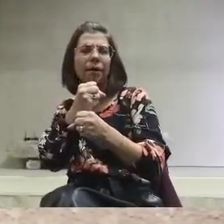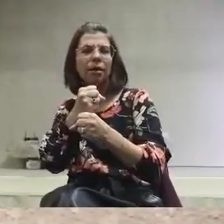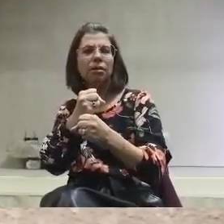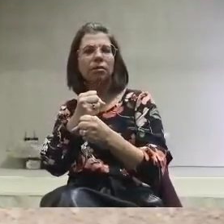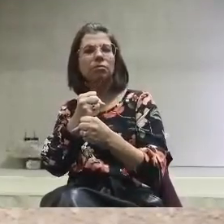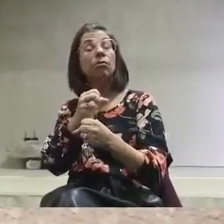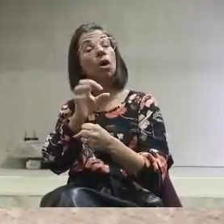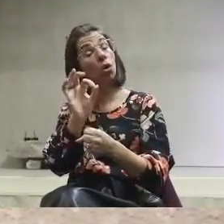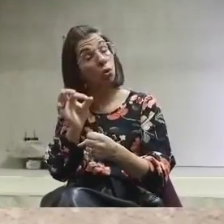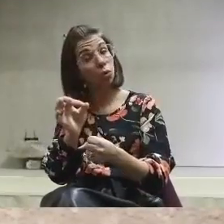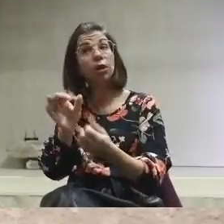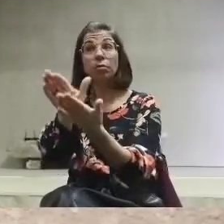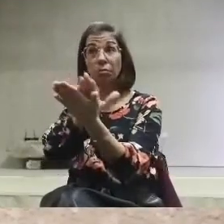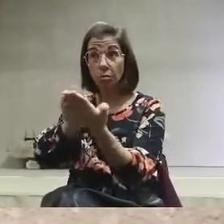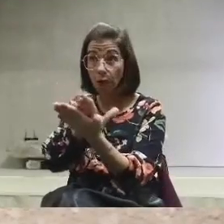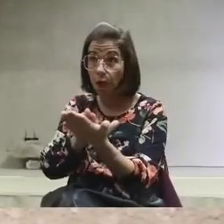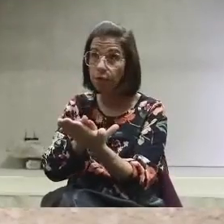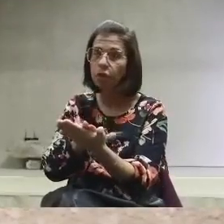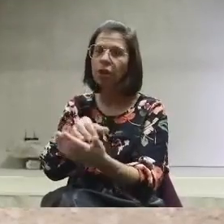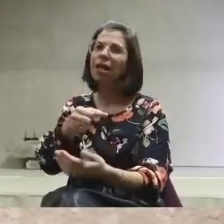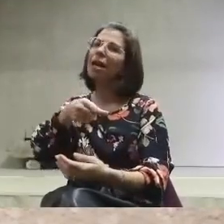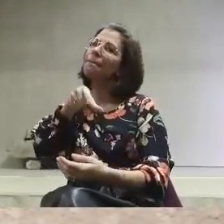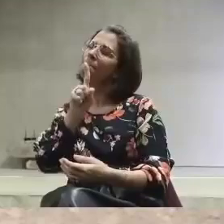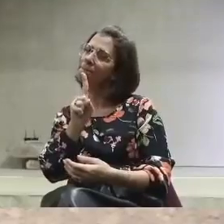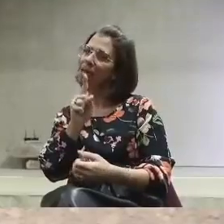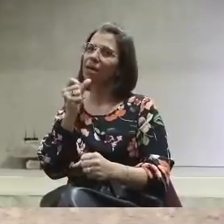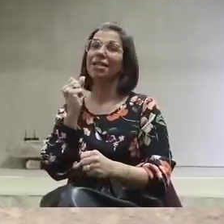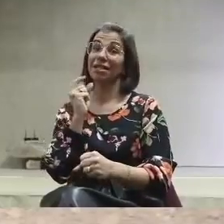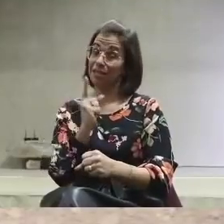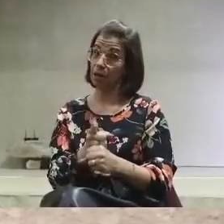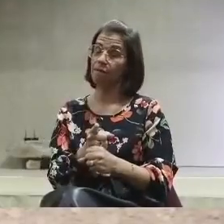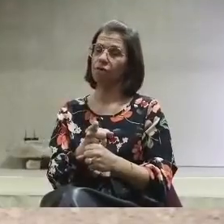D'accord, on te pardonne. Il faut réparer.